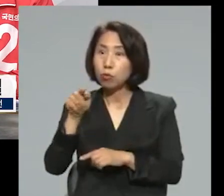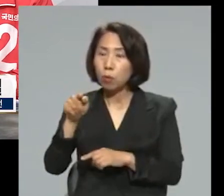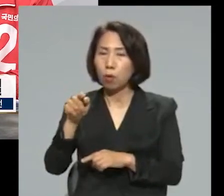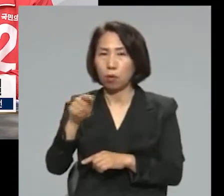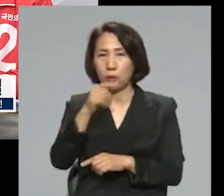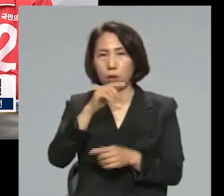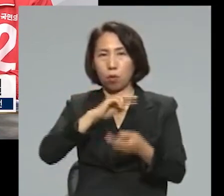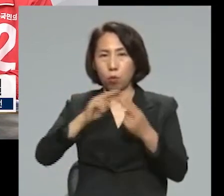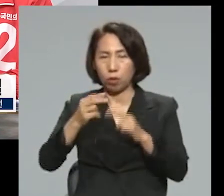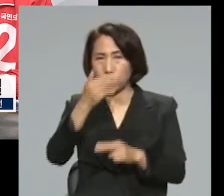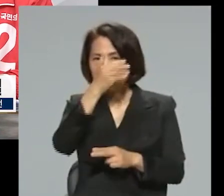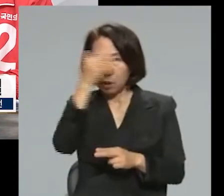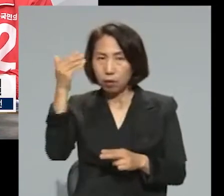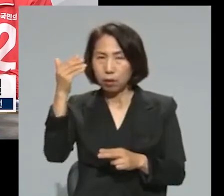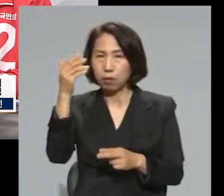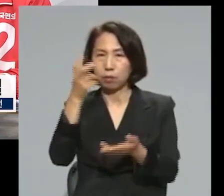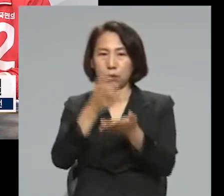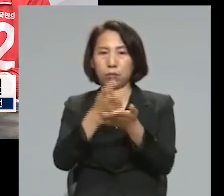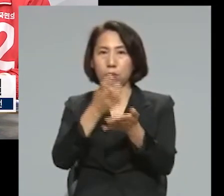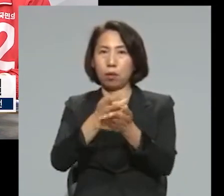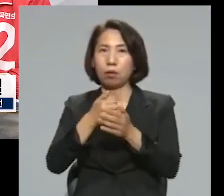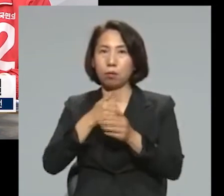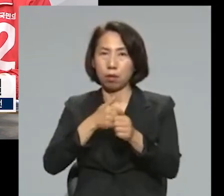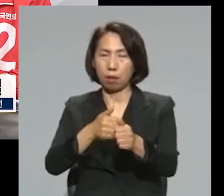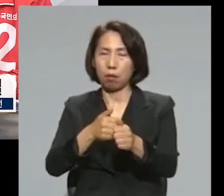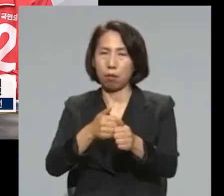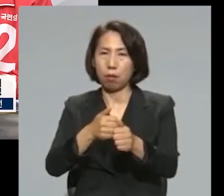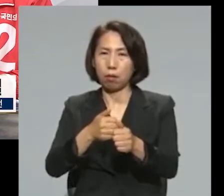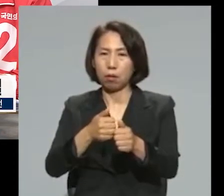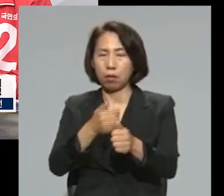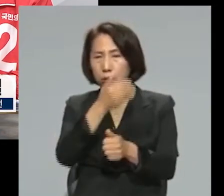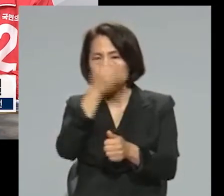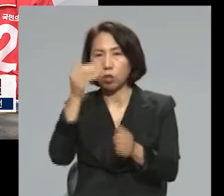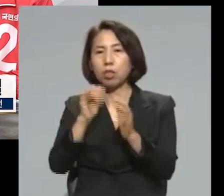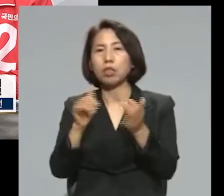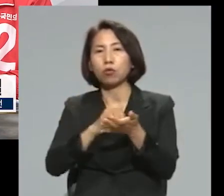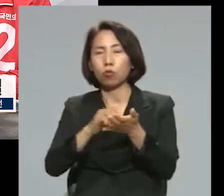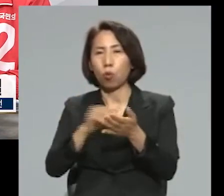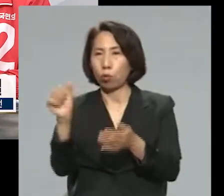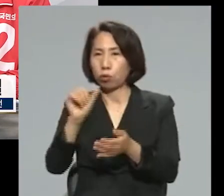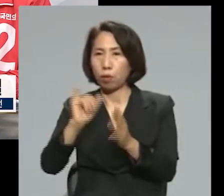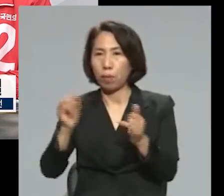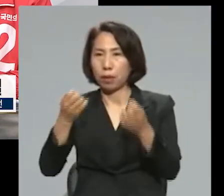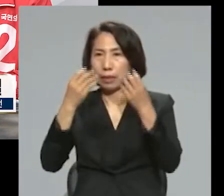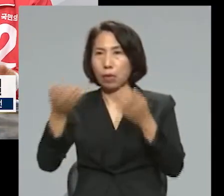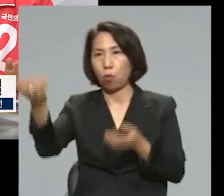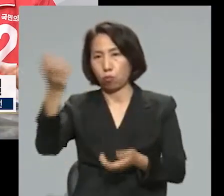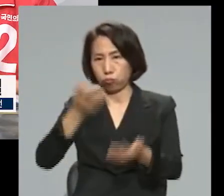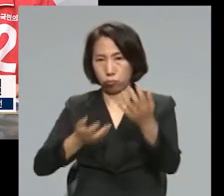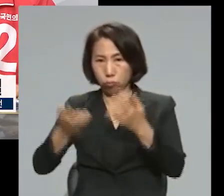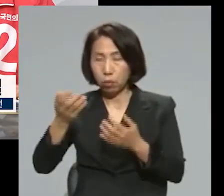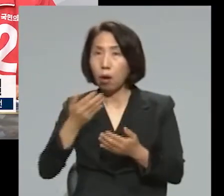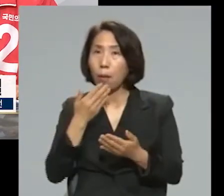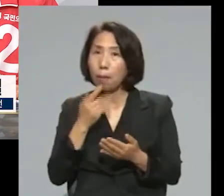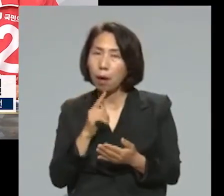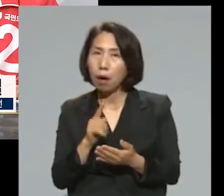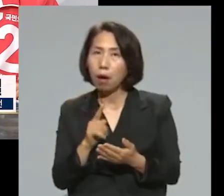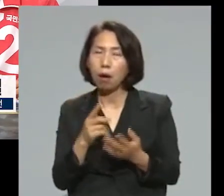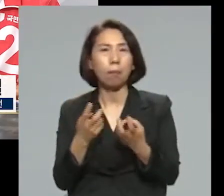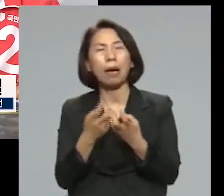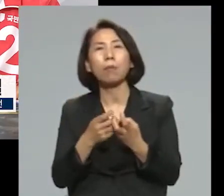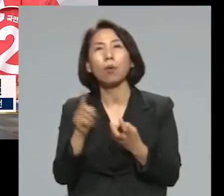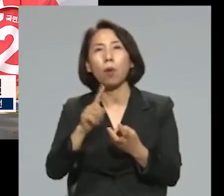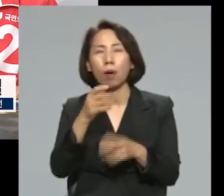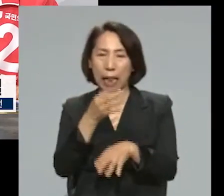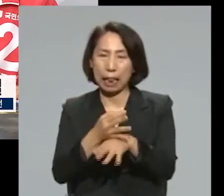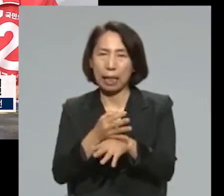기본 조례에 의한 청년 인구와 비슷한 5천 명을 유입한다고 했는데 어떻게 유입할 것인지 간단하게